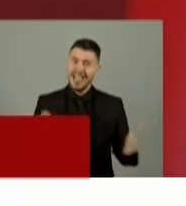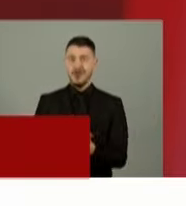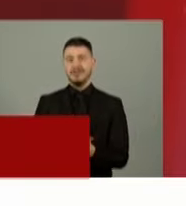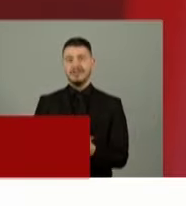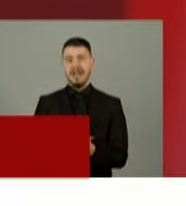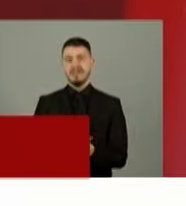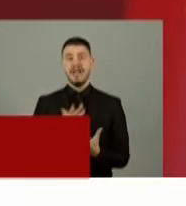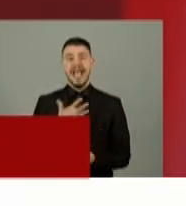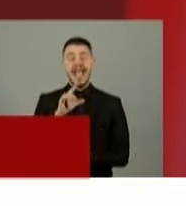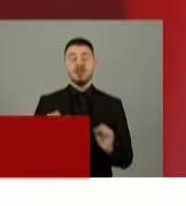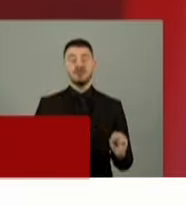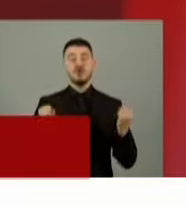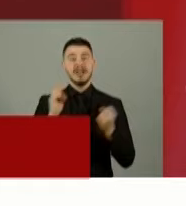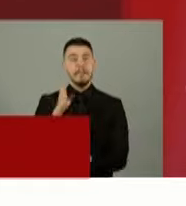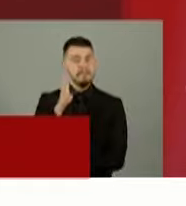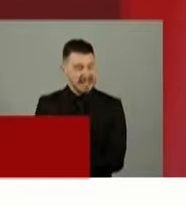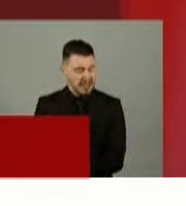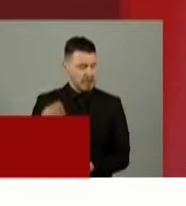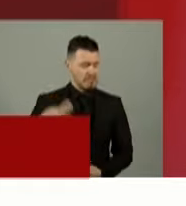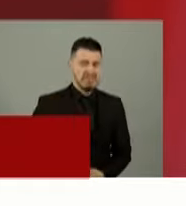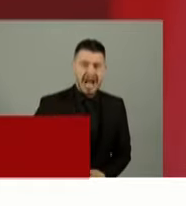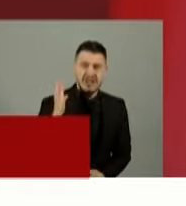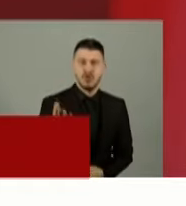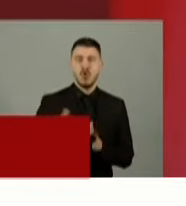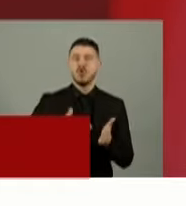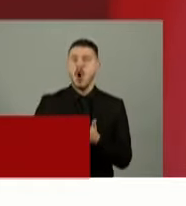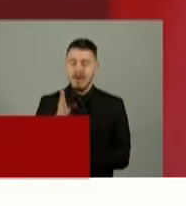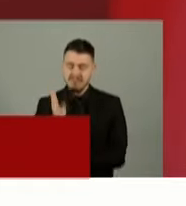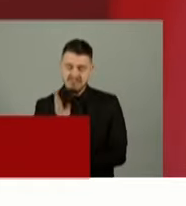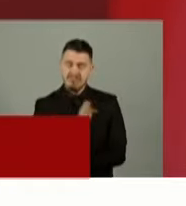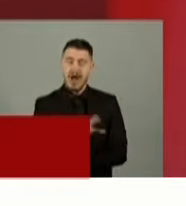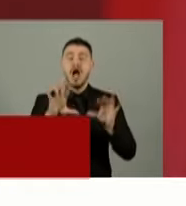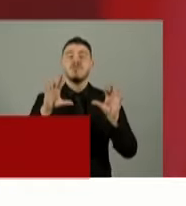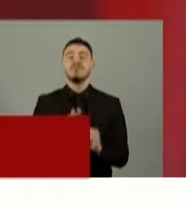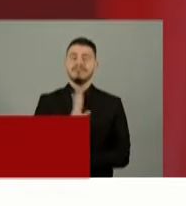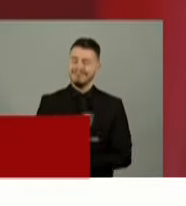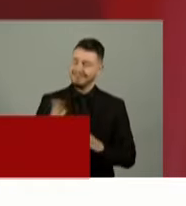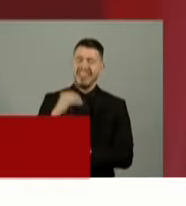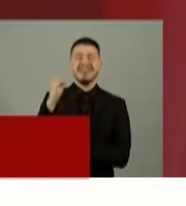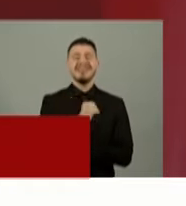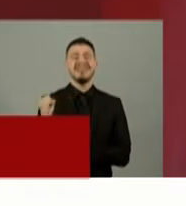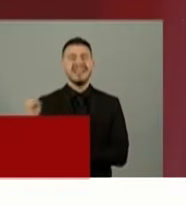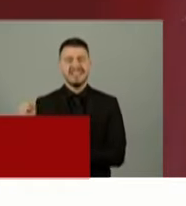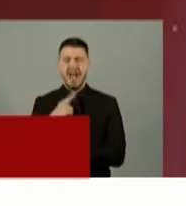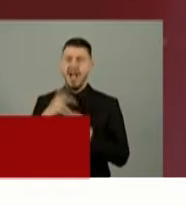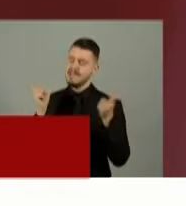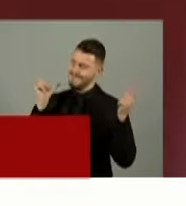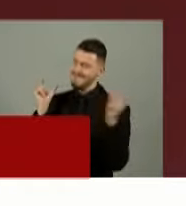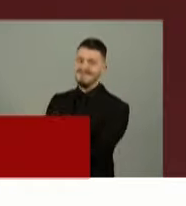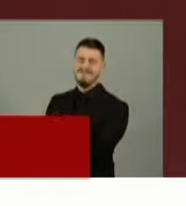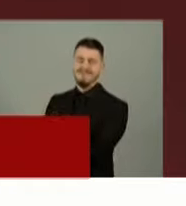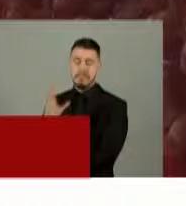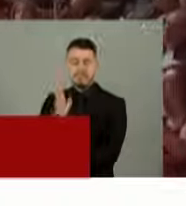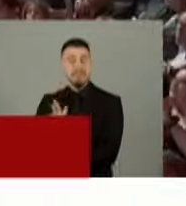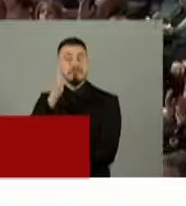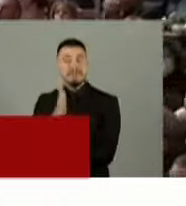της Όλγας Γεροβασίλη είναι σαφές ότι είναι επιλογή Τσίπρα. Επίσης, ο γεγονός ότι ο κ. Τομπονέρας έκανε πίσω, ενώ ήταν εξαιρετικά